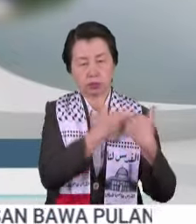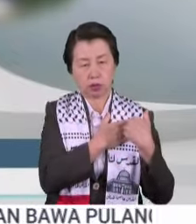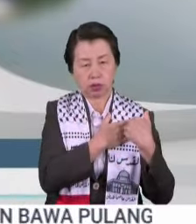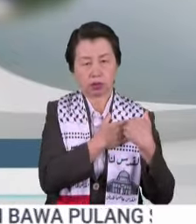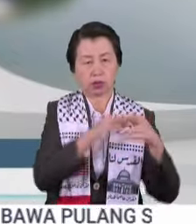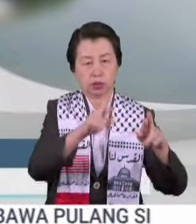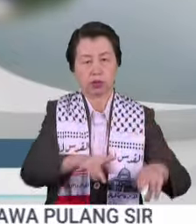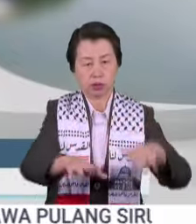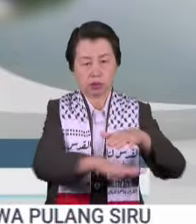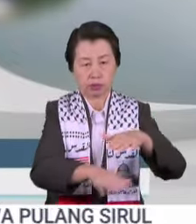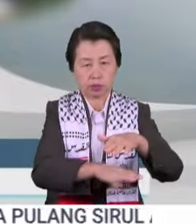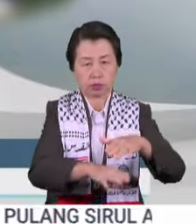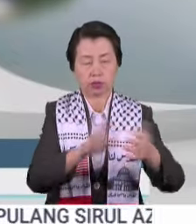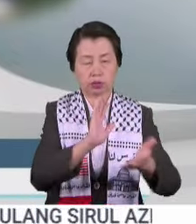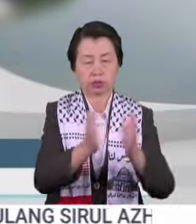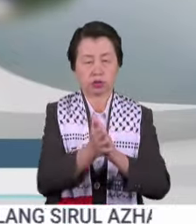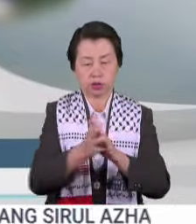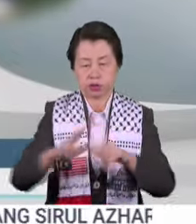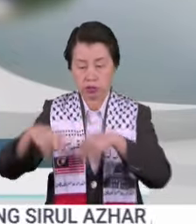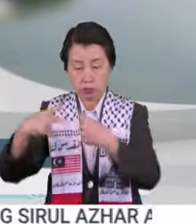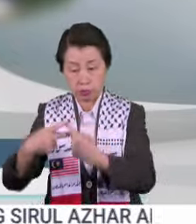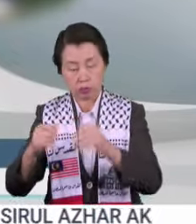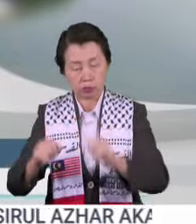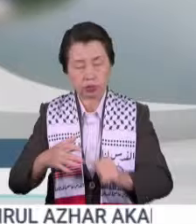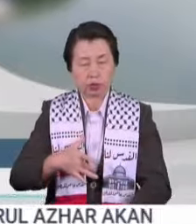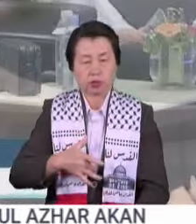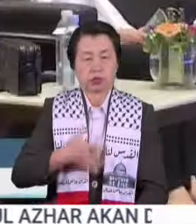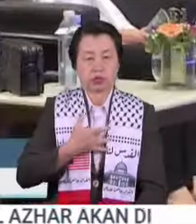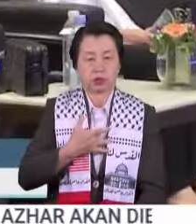akarumbi agar perjuangan Parti itu